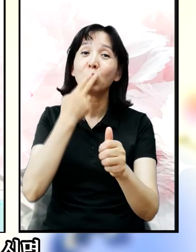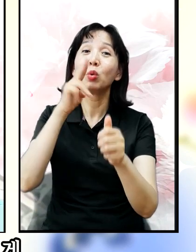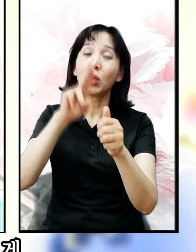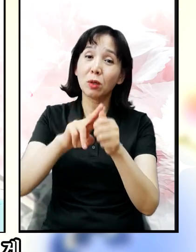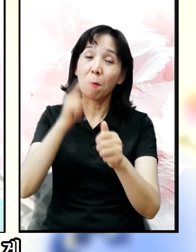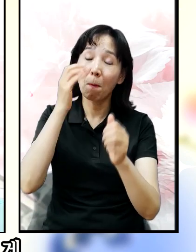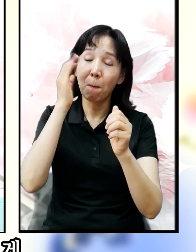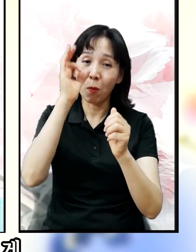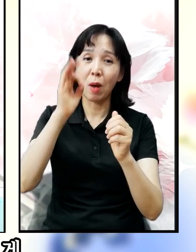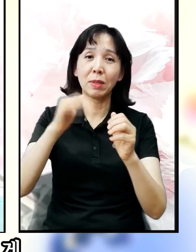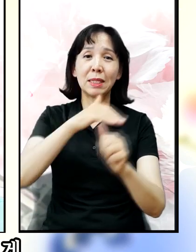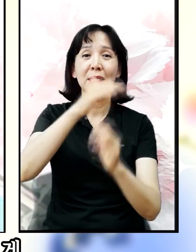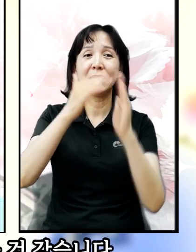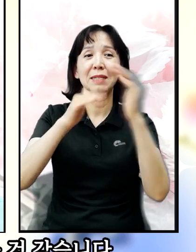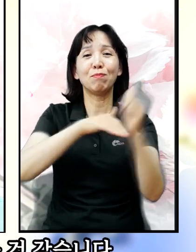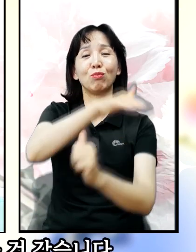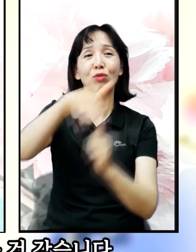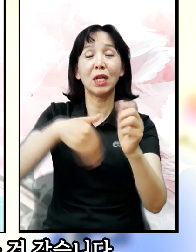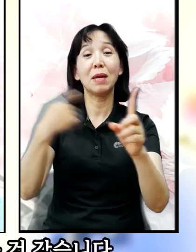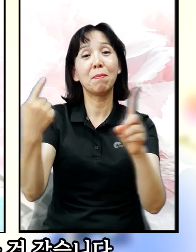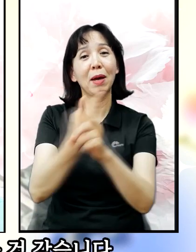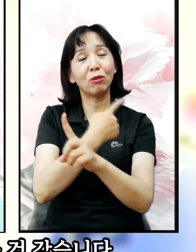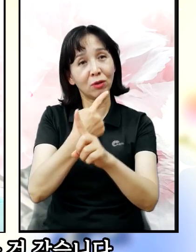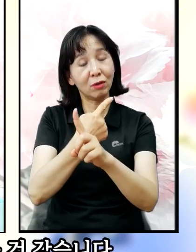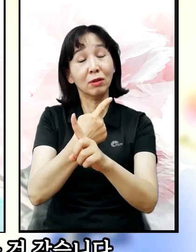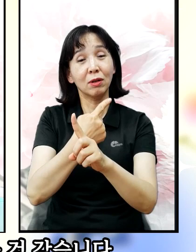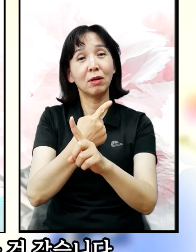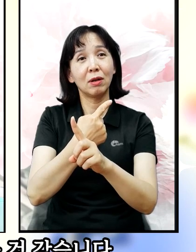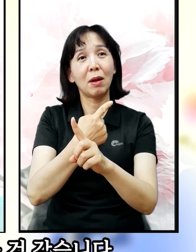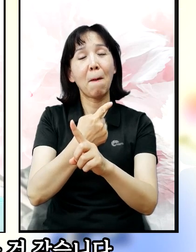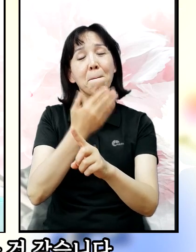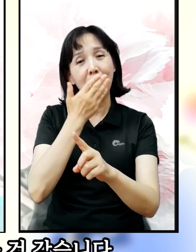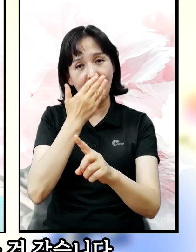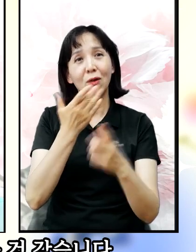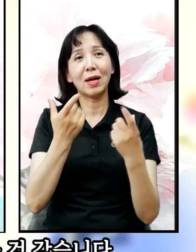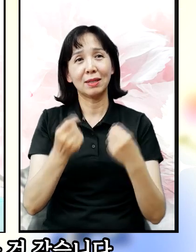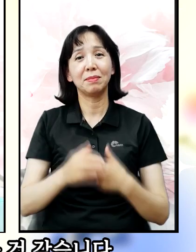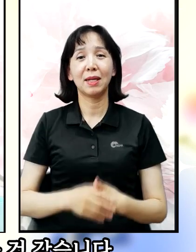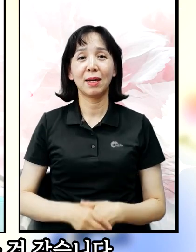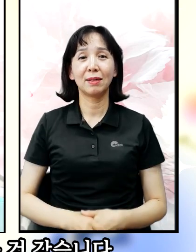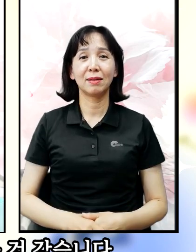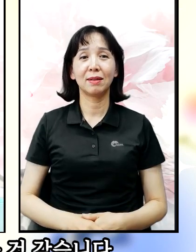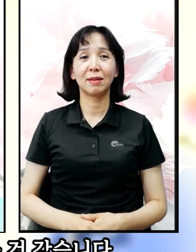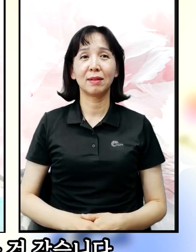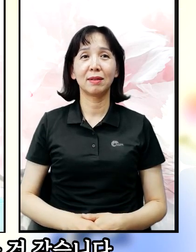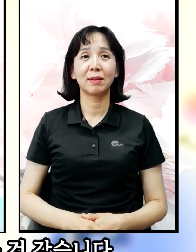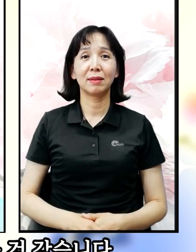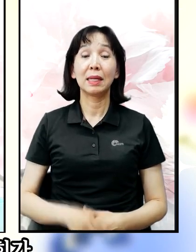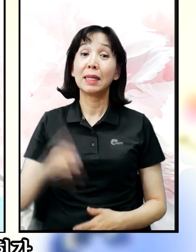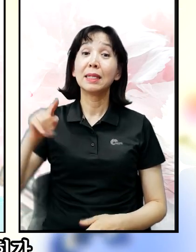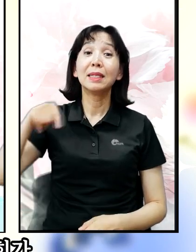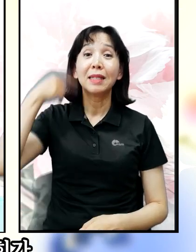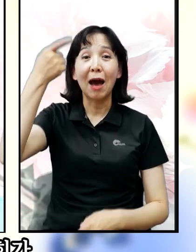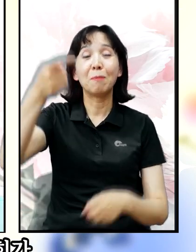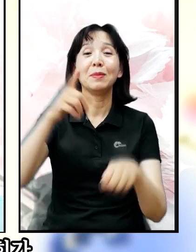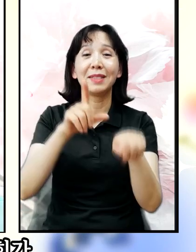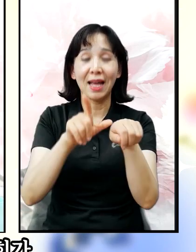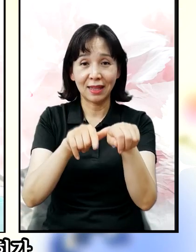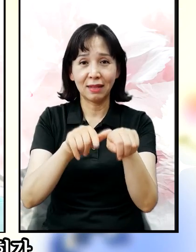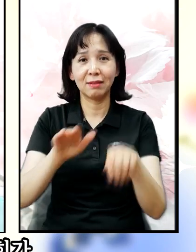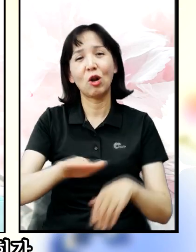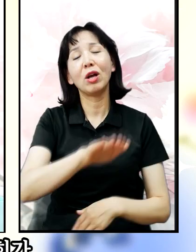보시면 정말 집안 분위기를 예쁘게 바꿔줄 리스를 완성해 보실 수 있을 것 같습니다. 그러면